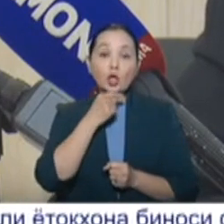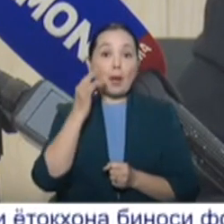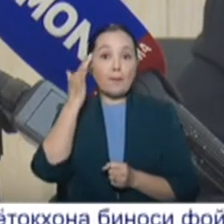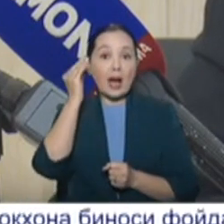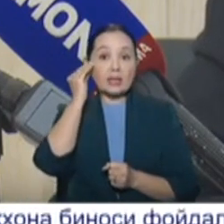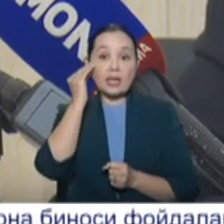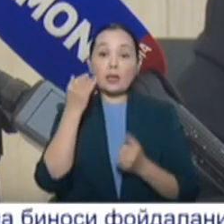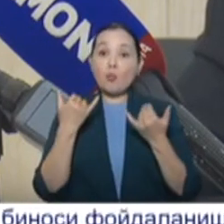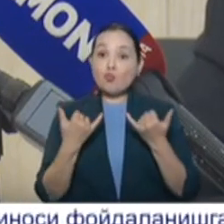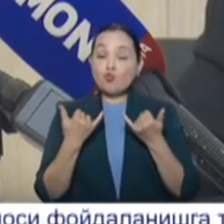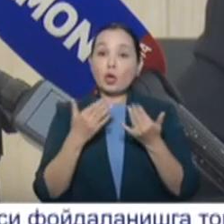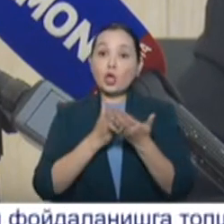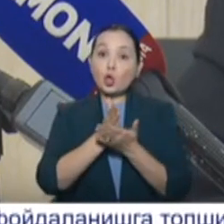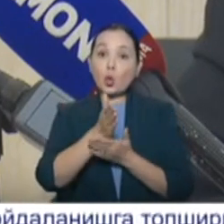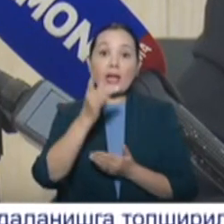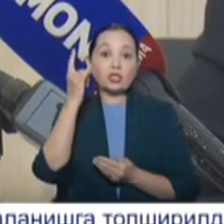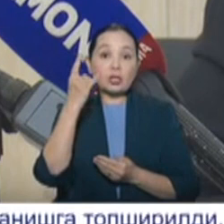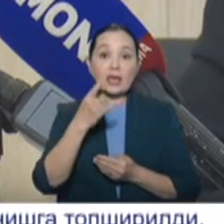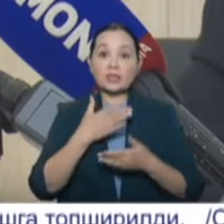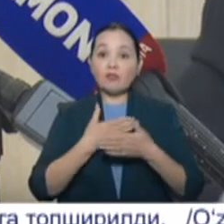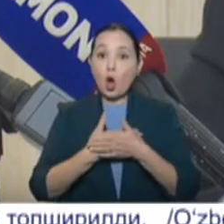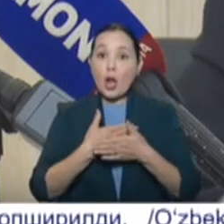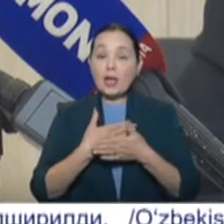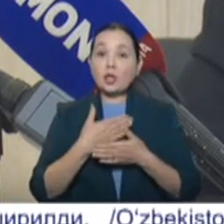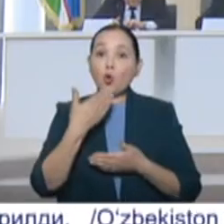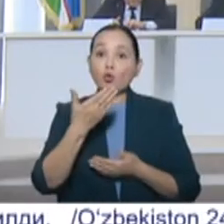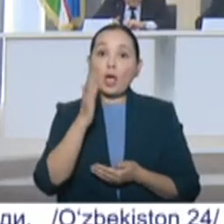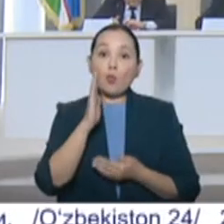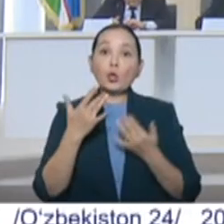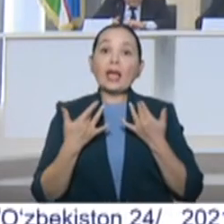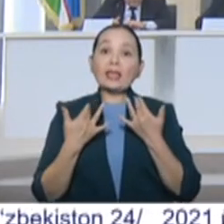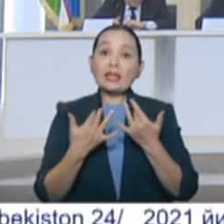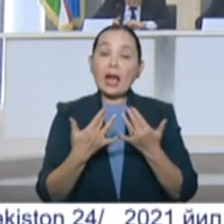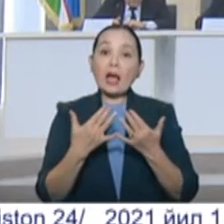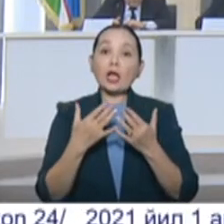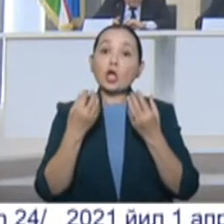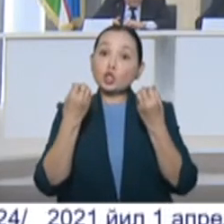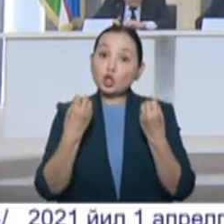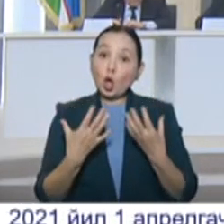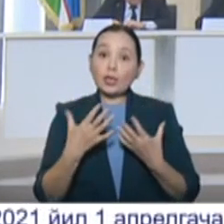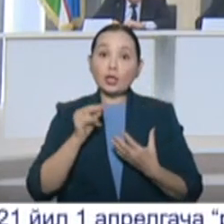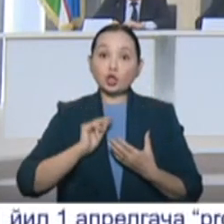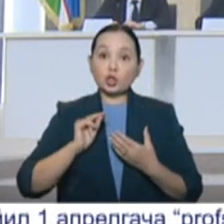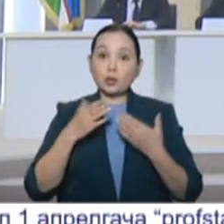bugungi kunda hozir yo'nalishsiz taksi faoliyatida unga bo'lgan talablarni soddalashtirish tizimini ishlab